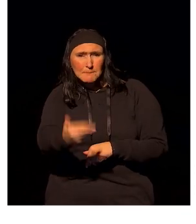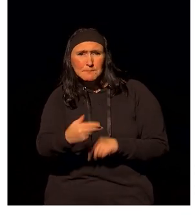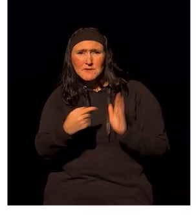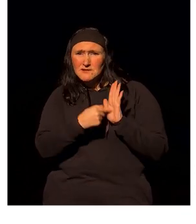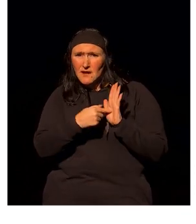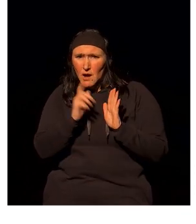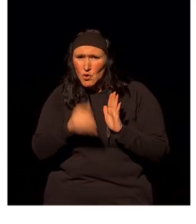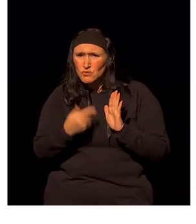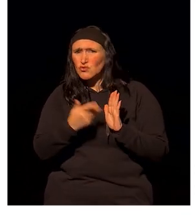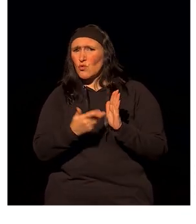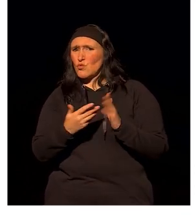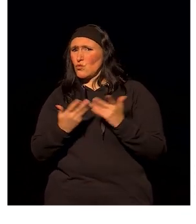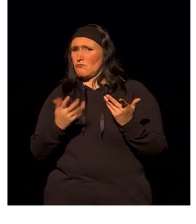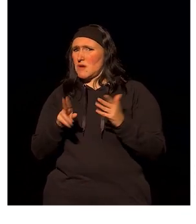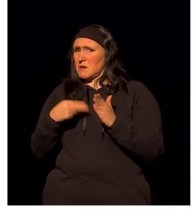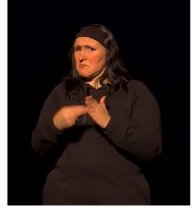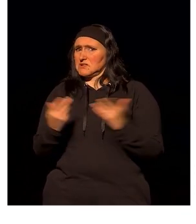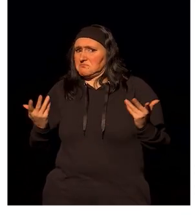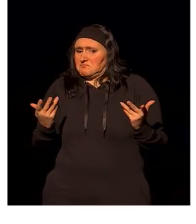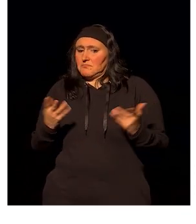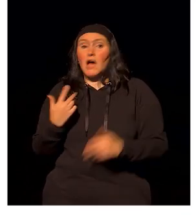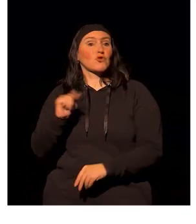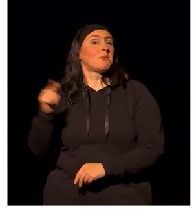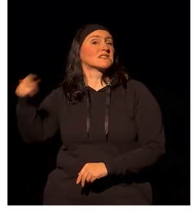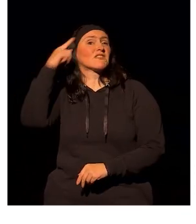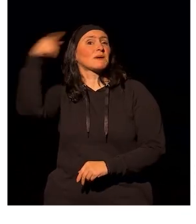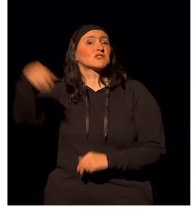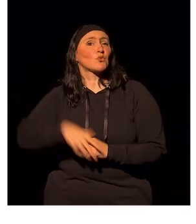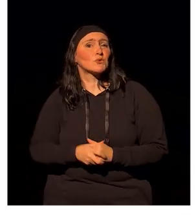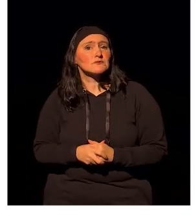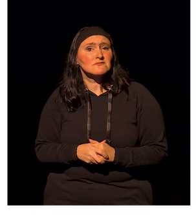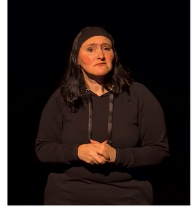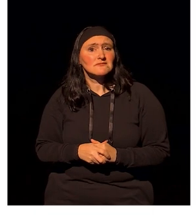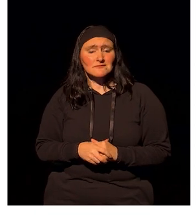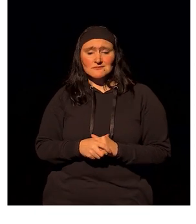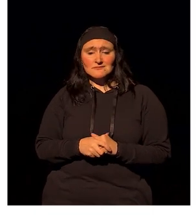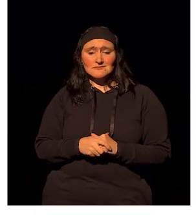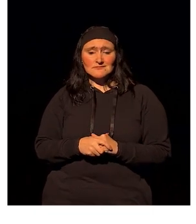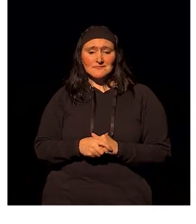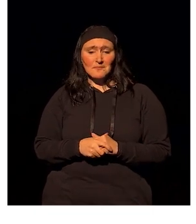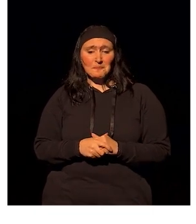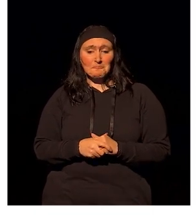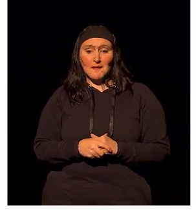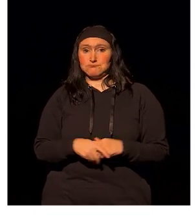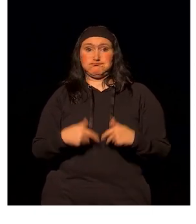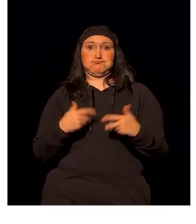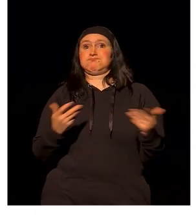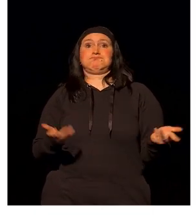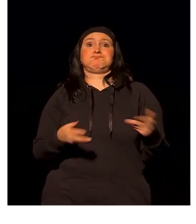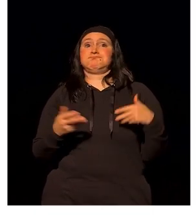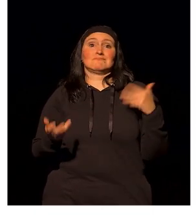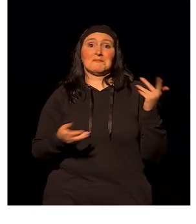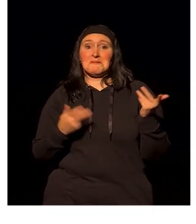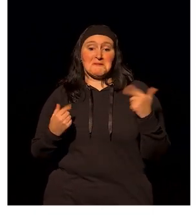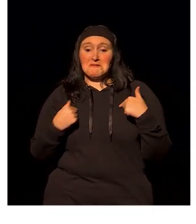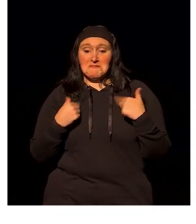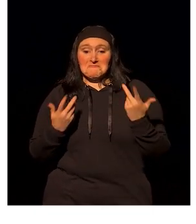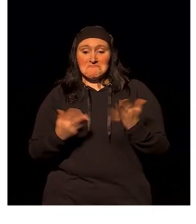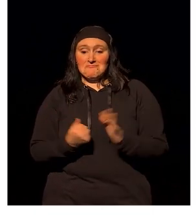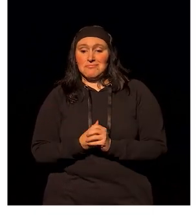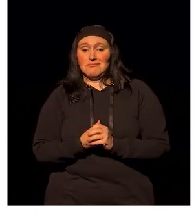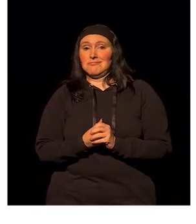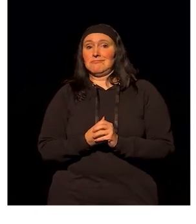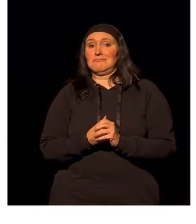Thomas, was meinst du? Ich vertraue dem Strafrecht an